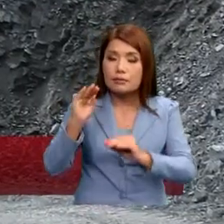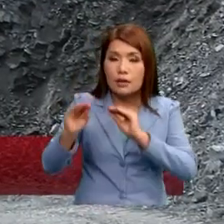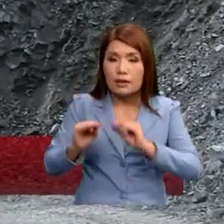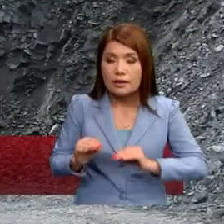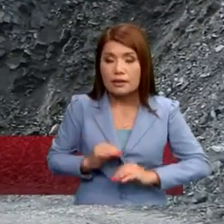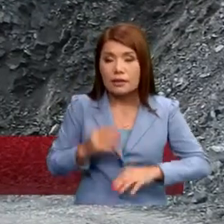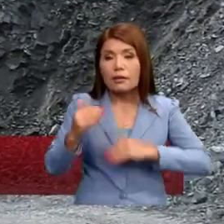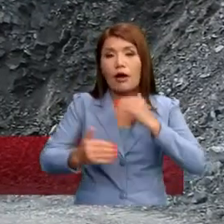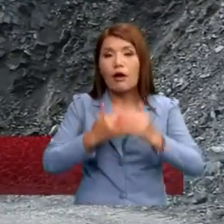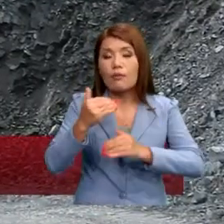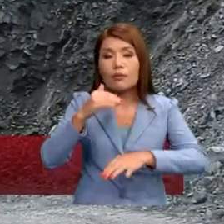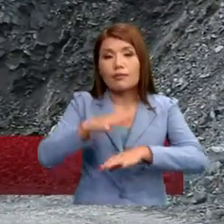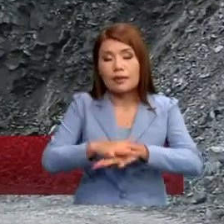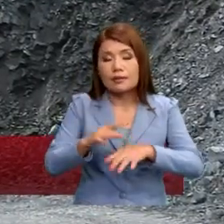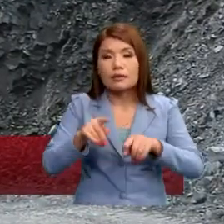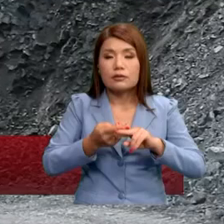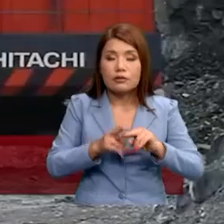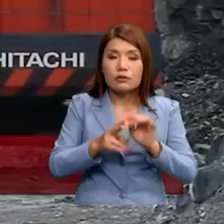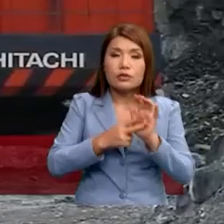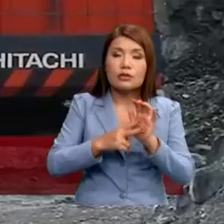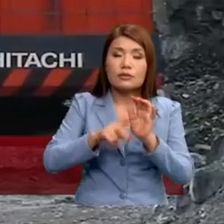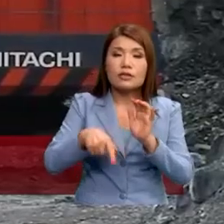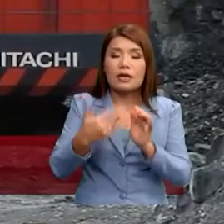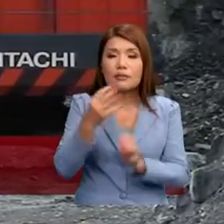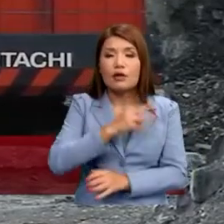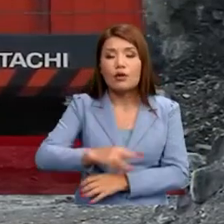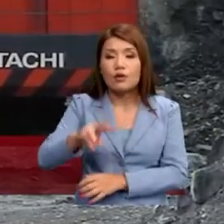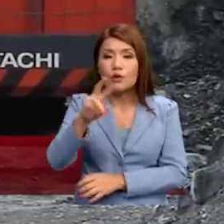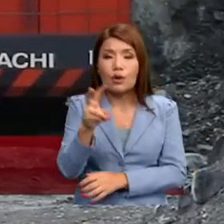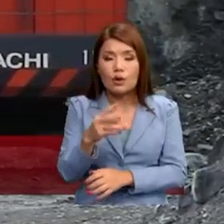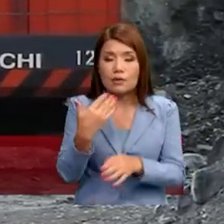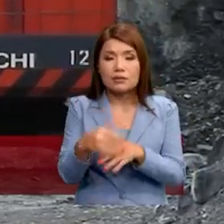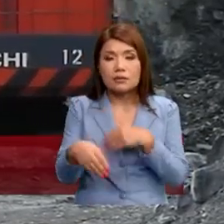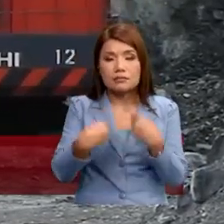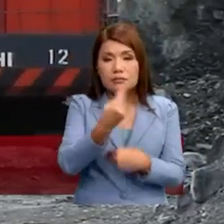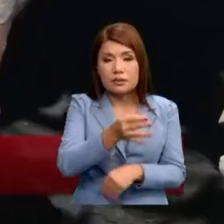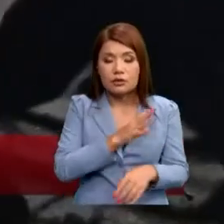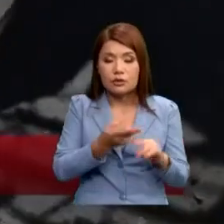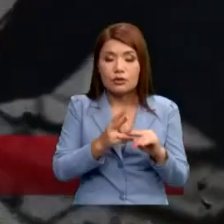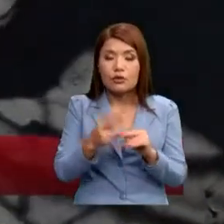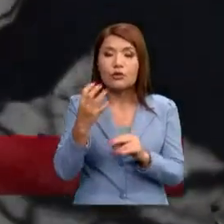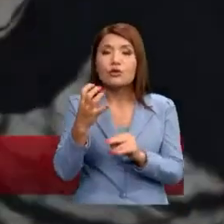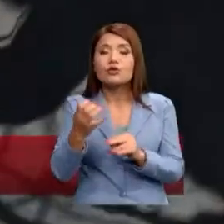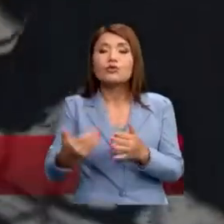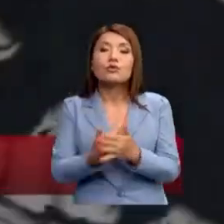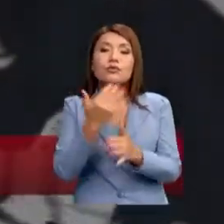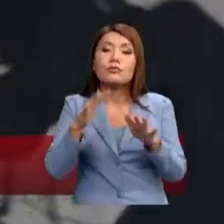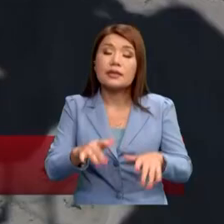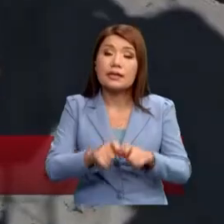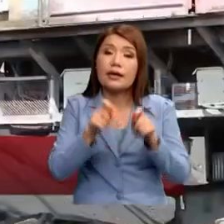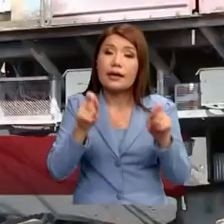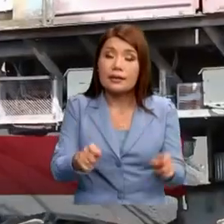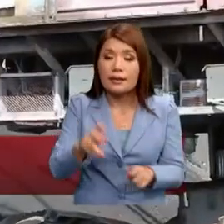Қазақстанның даму банкі нарықтық шарттармен 77,5 миллион доллар несие берген. Нәтижесінде 400 жаңа жұмыс орны құрылып,